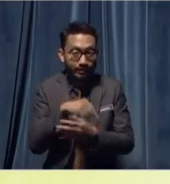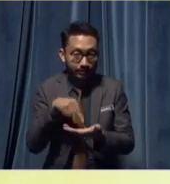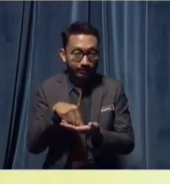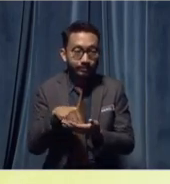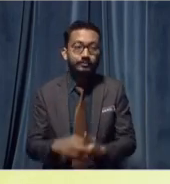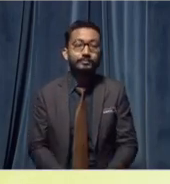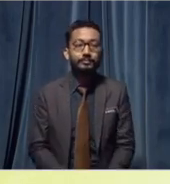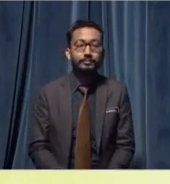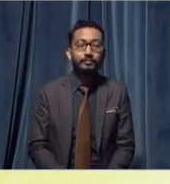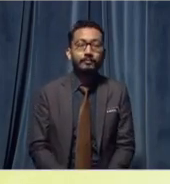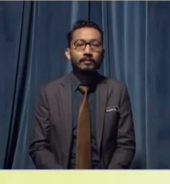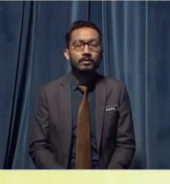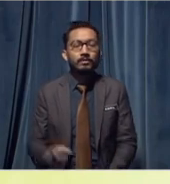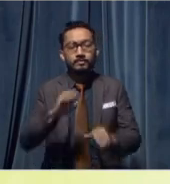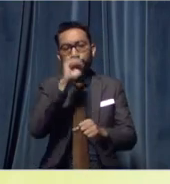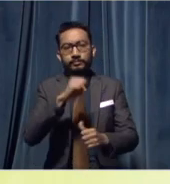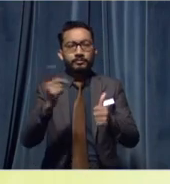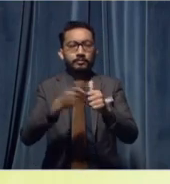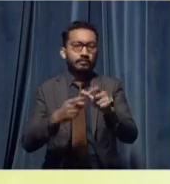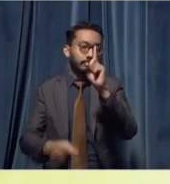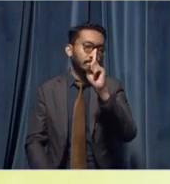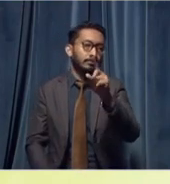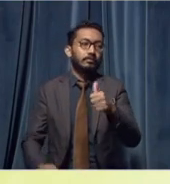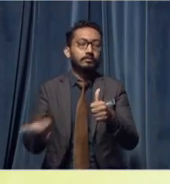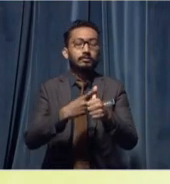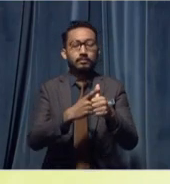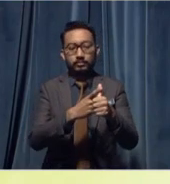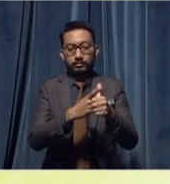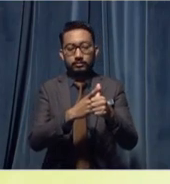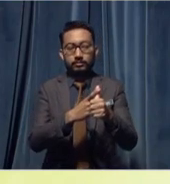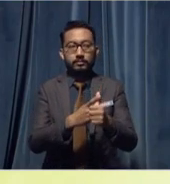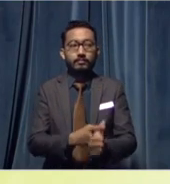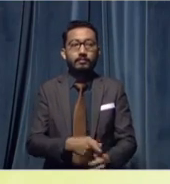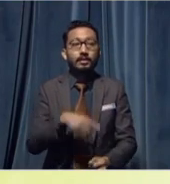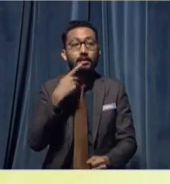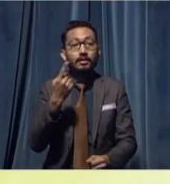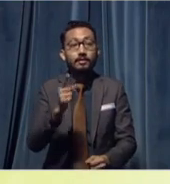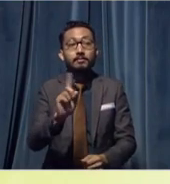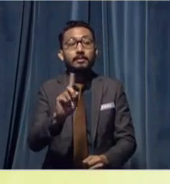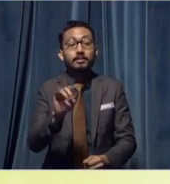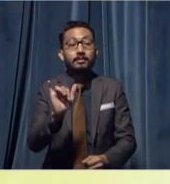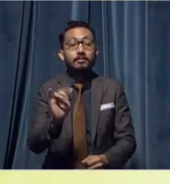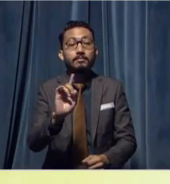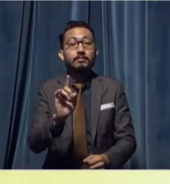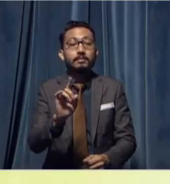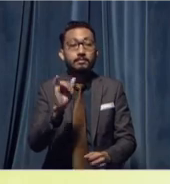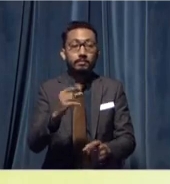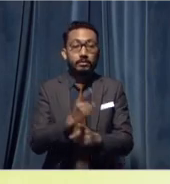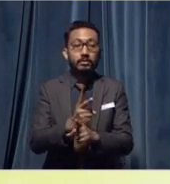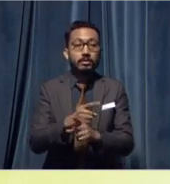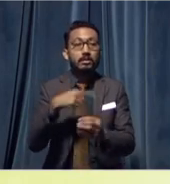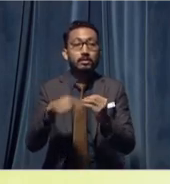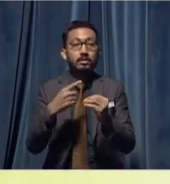ini. Soalan analisis yang pertama. Pernyataan manakah yang